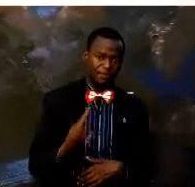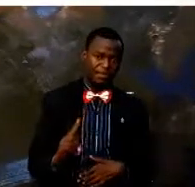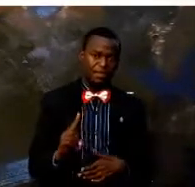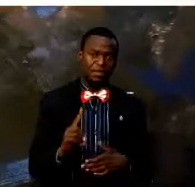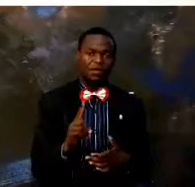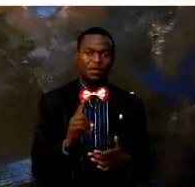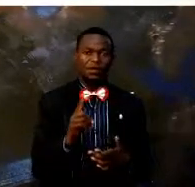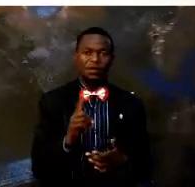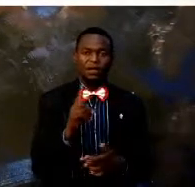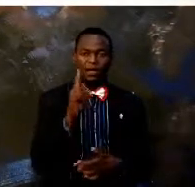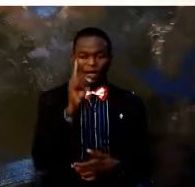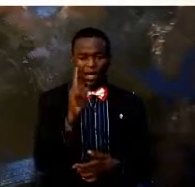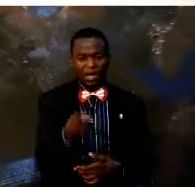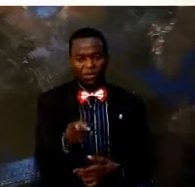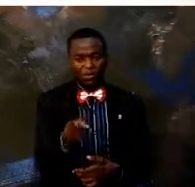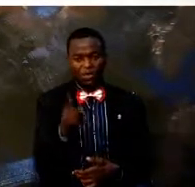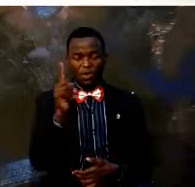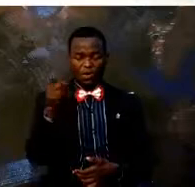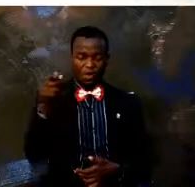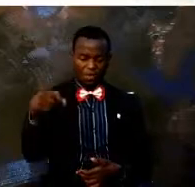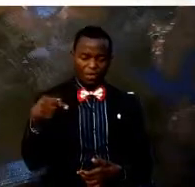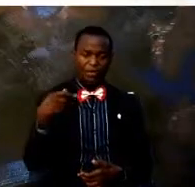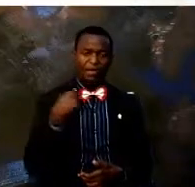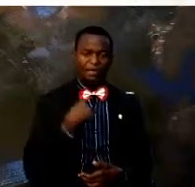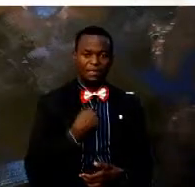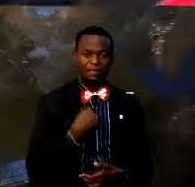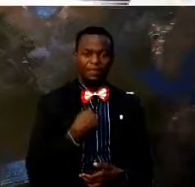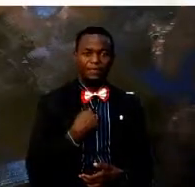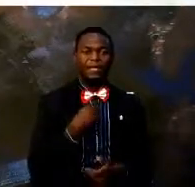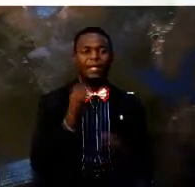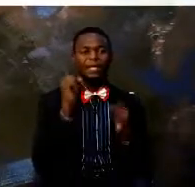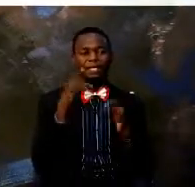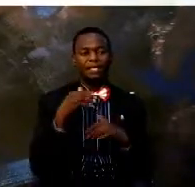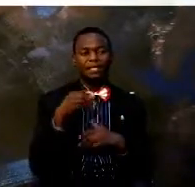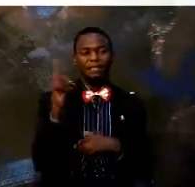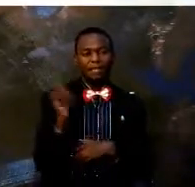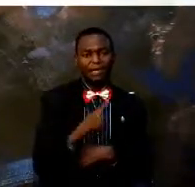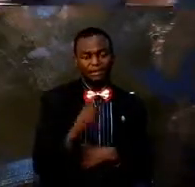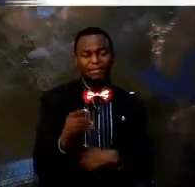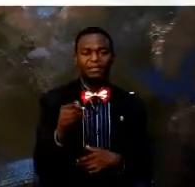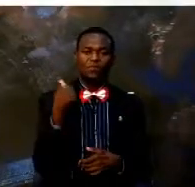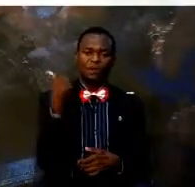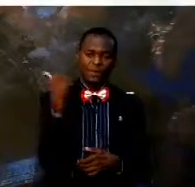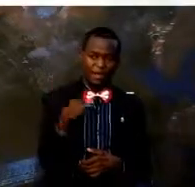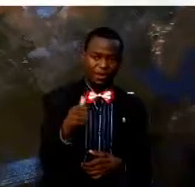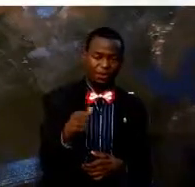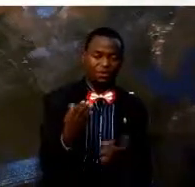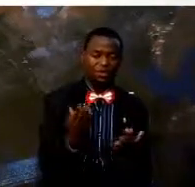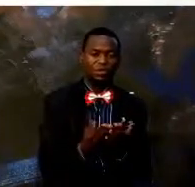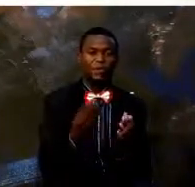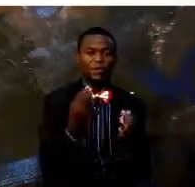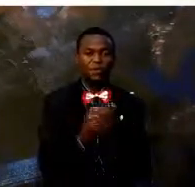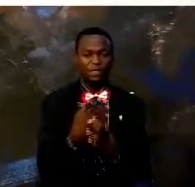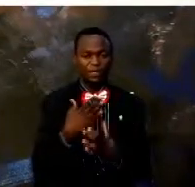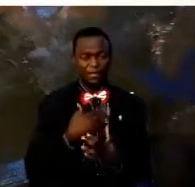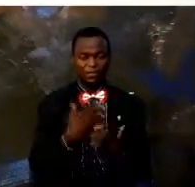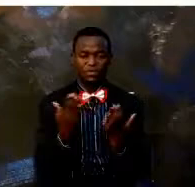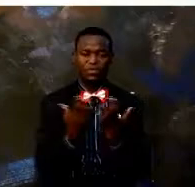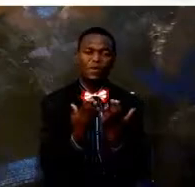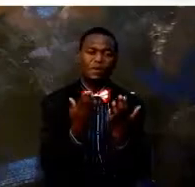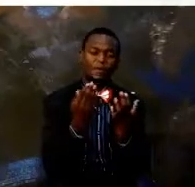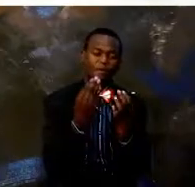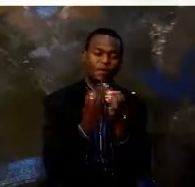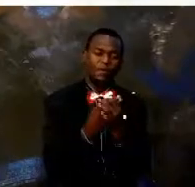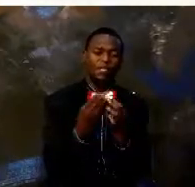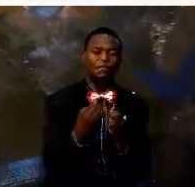dhambi huo ambao unao wewe, ambao ninao mimi. Lakini hii kesi ikwaje? Soma pamoja nami, soma pamoja nami